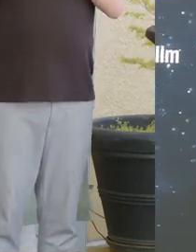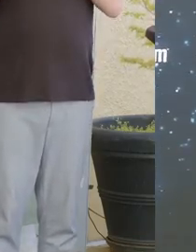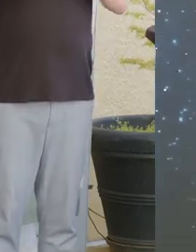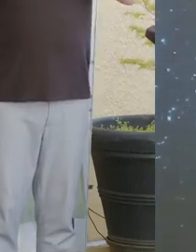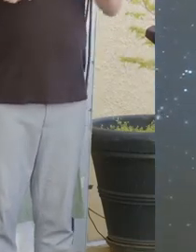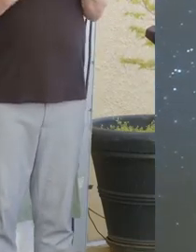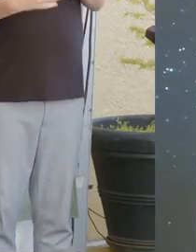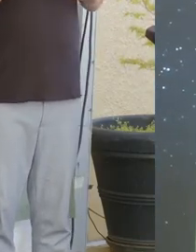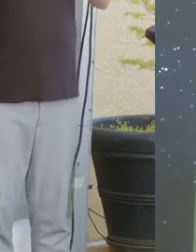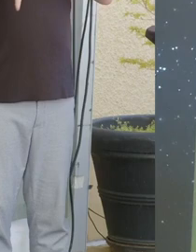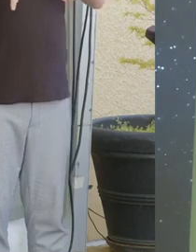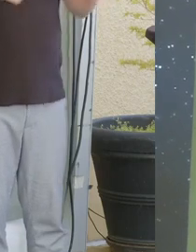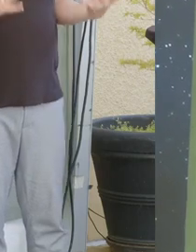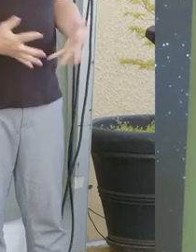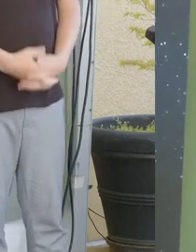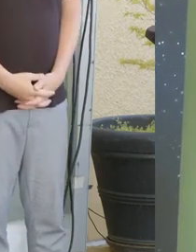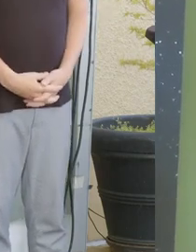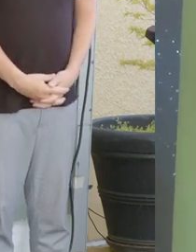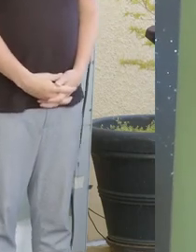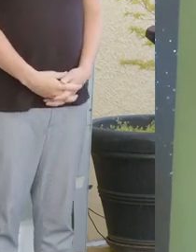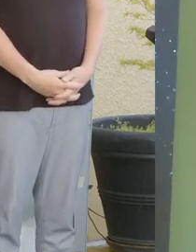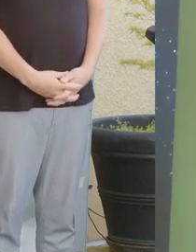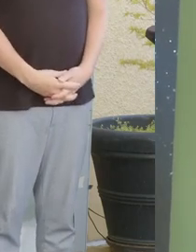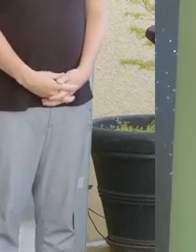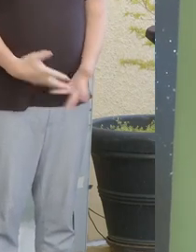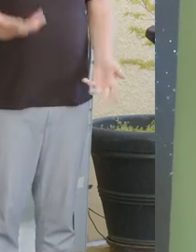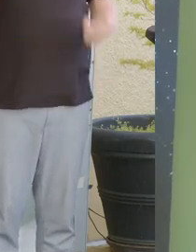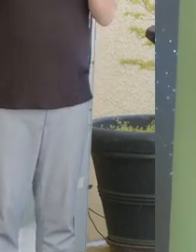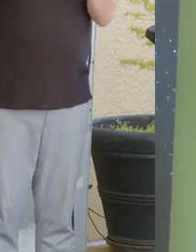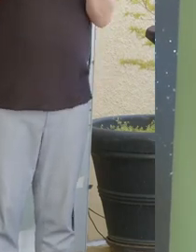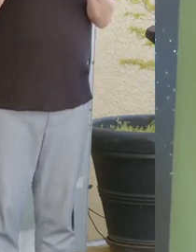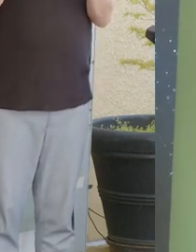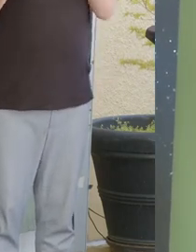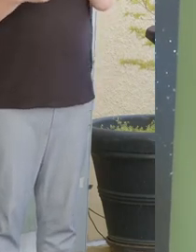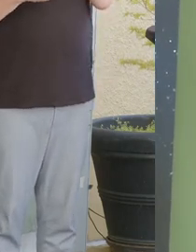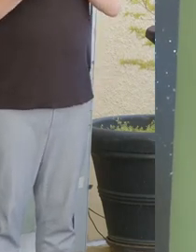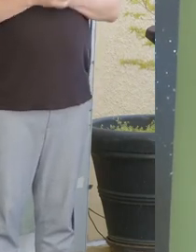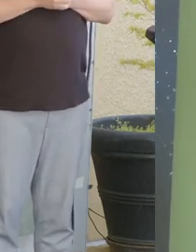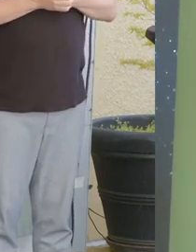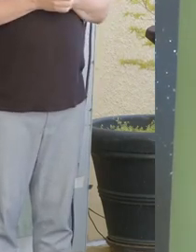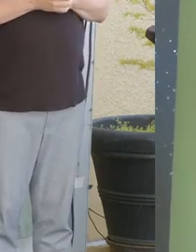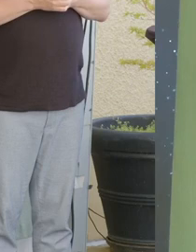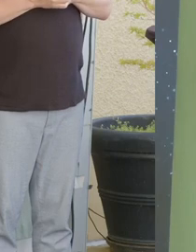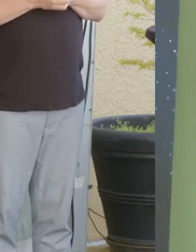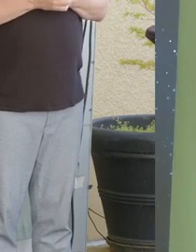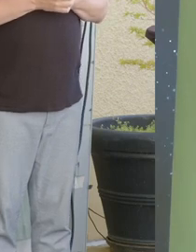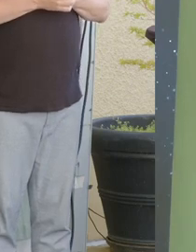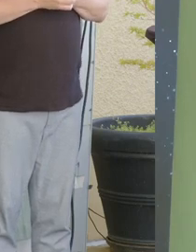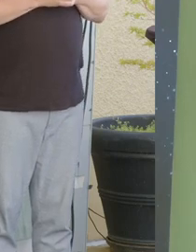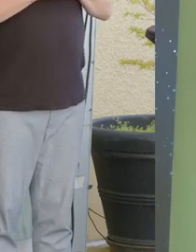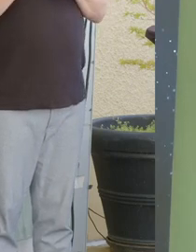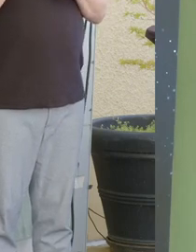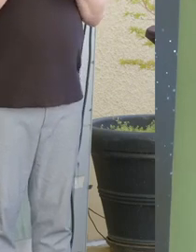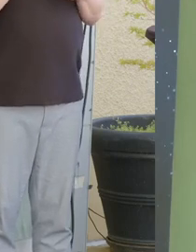tack så mycket för introduktionen, Lisa, och för att du modererar det här samtalet. Jag har tittat runt lite i programmet nu